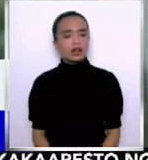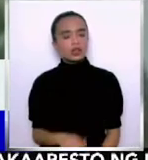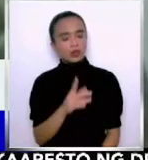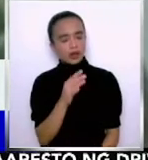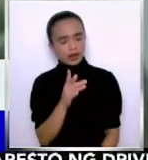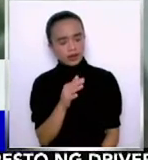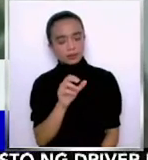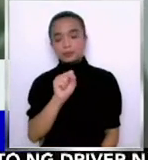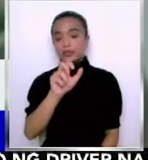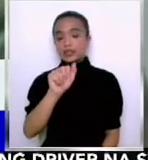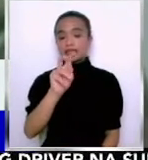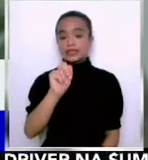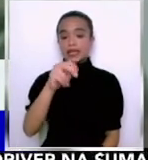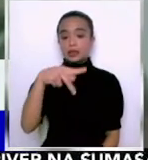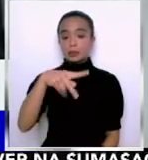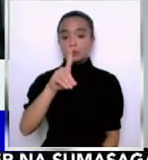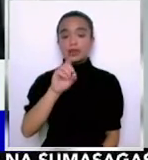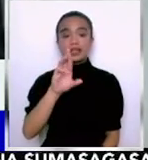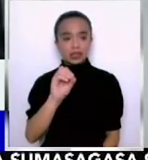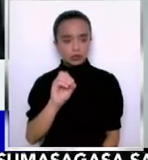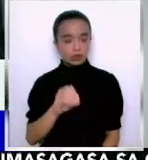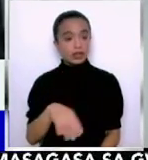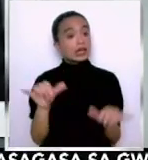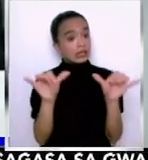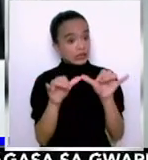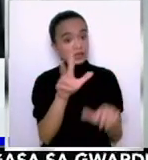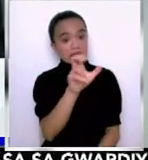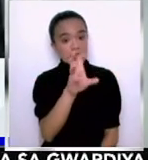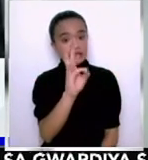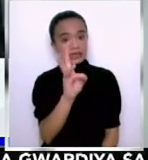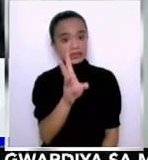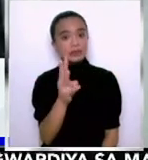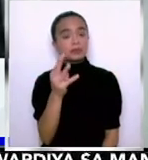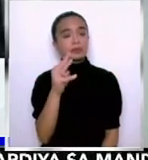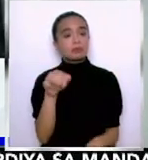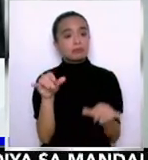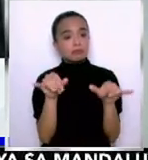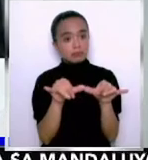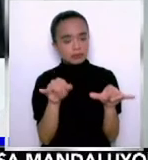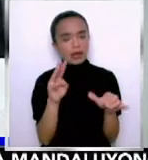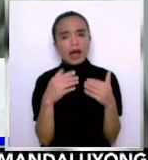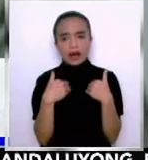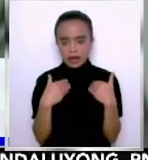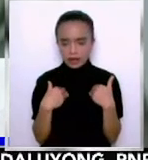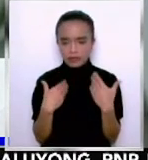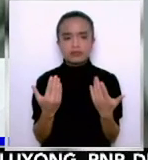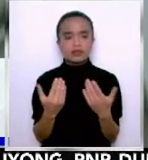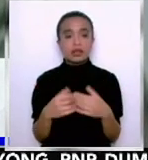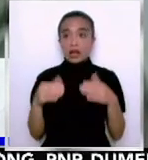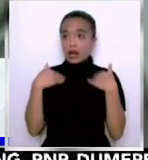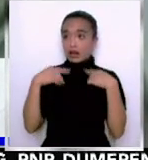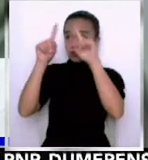Bolton, 360 degrees yan, mama. Then may naka-in-place na mga LED TV para sa mga malalayo.